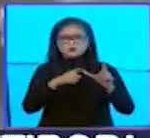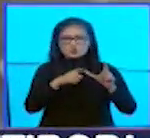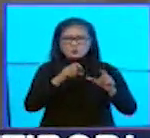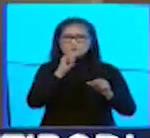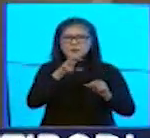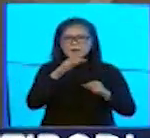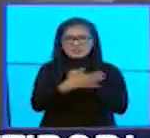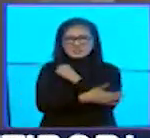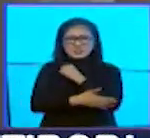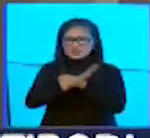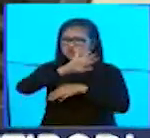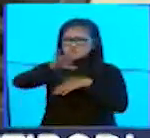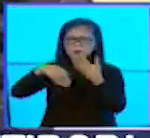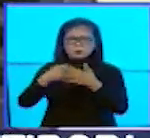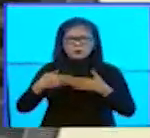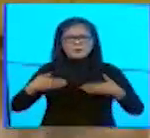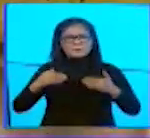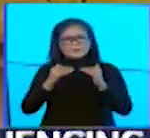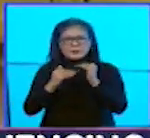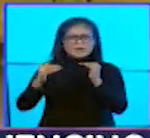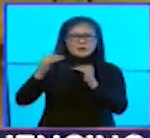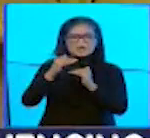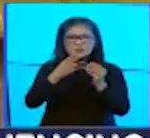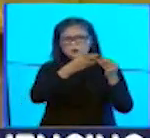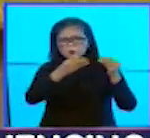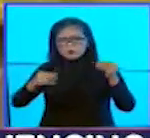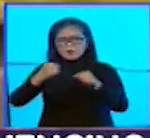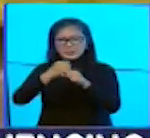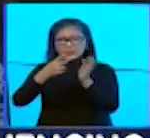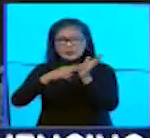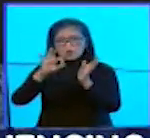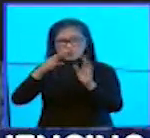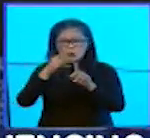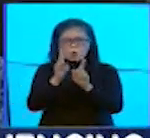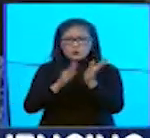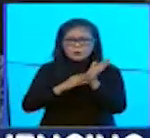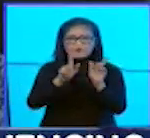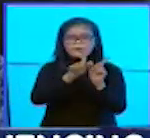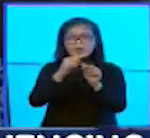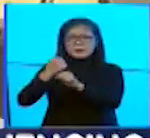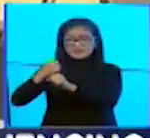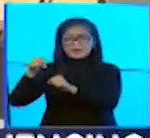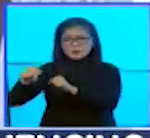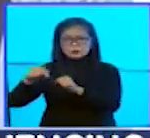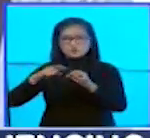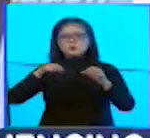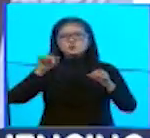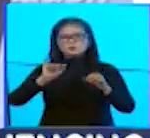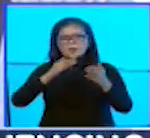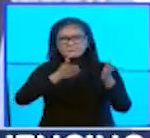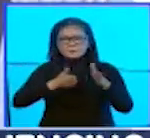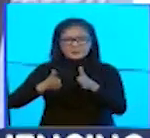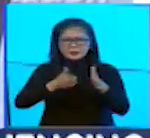untuk meningkatkan pengurutan jenum atau Holcim sequencing untuk meletakkan varian baru sehingga varian Delta plus maupun varian baru